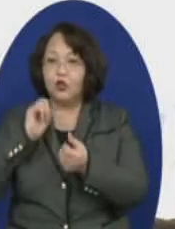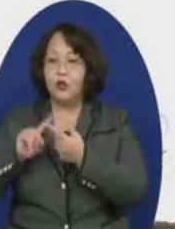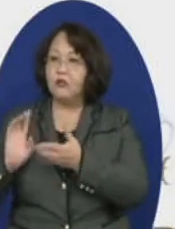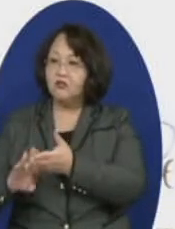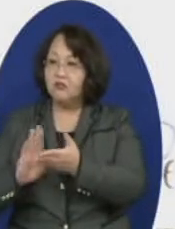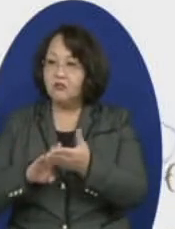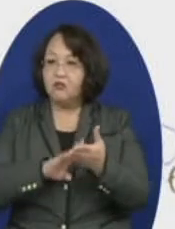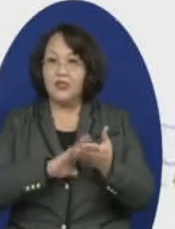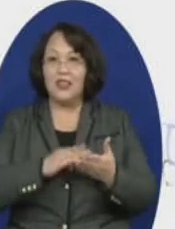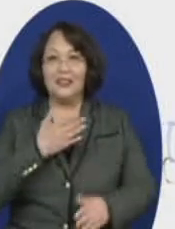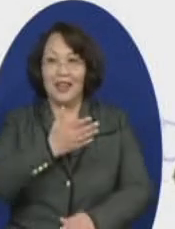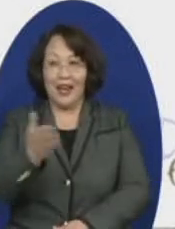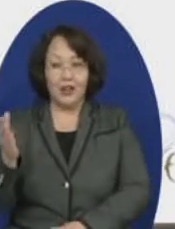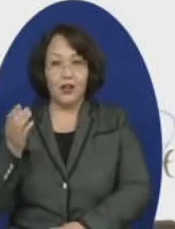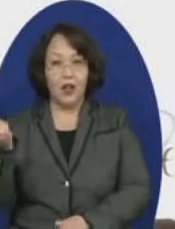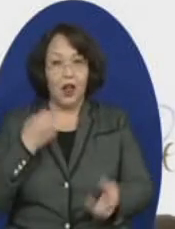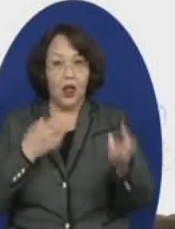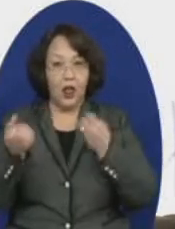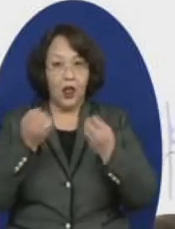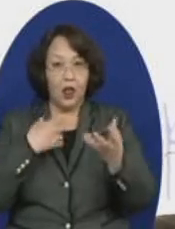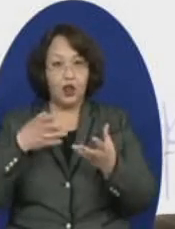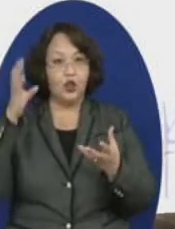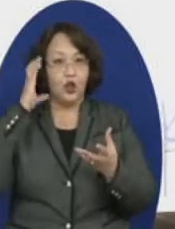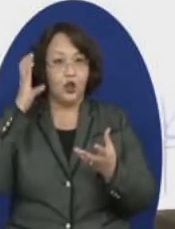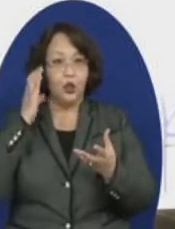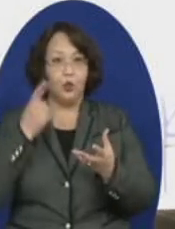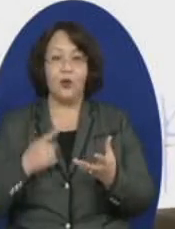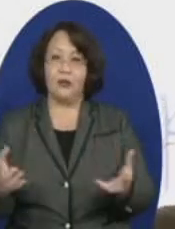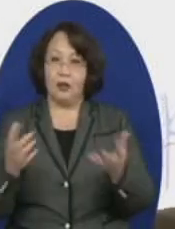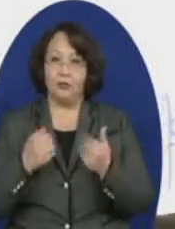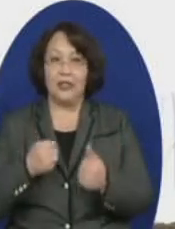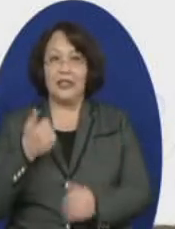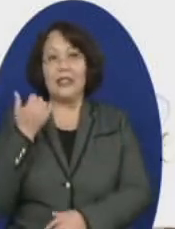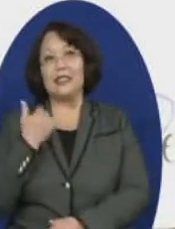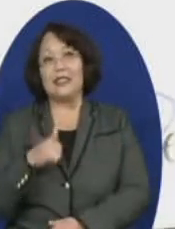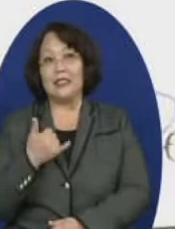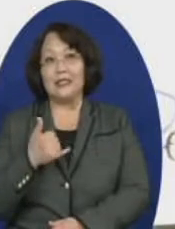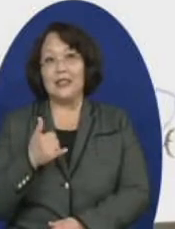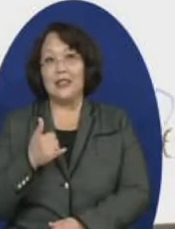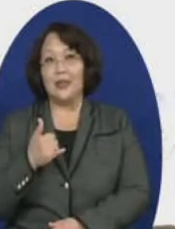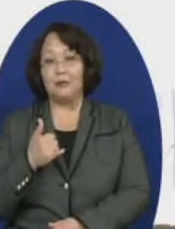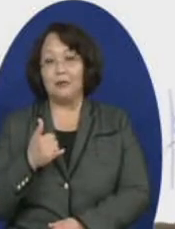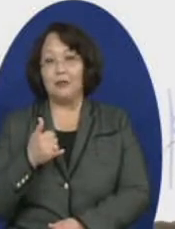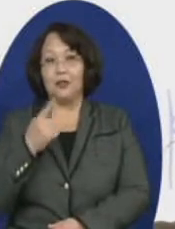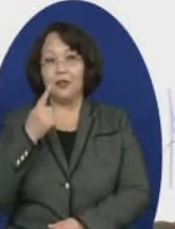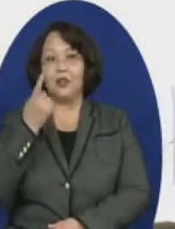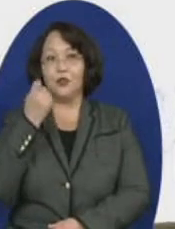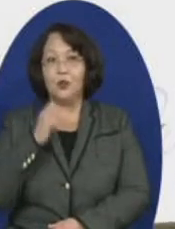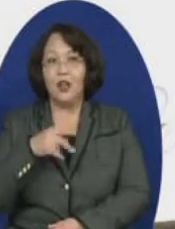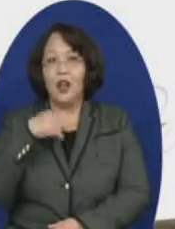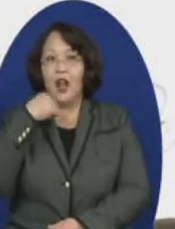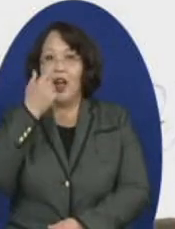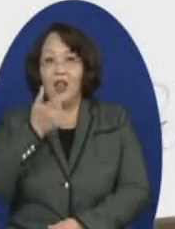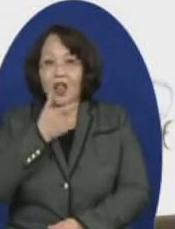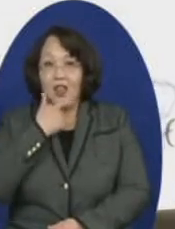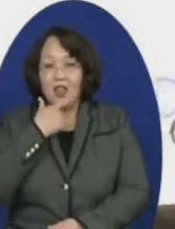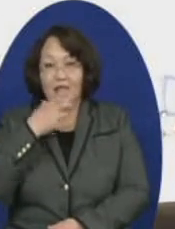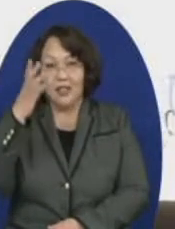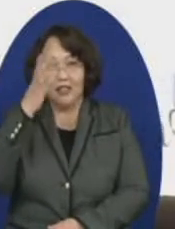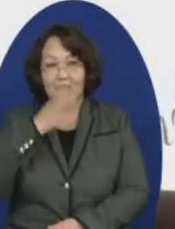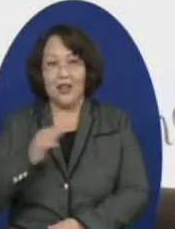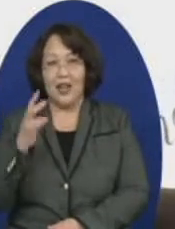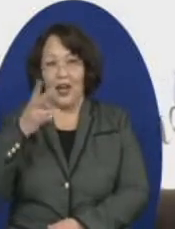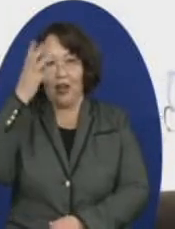бүхнийхээ үг одоо хэлэх хэрэг ёстой зүйлийг ч гэсэн сонсож байна. Зарим нэг зүйлээ одоо бас өөрөө шүүсэлгээд хэлж чадахгүй байх шиг байна, тийм ээ. Санаа нь зовоод